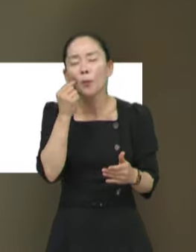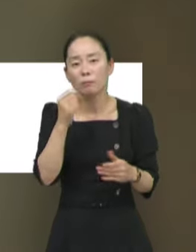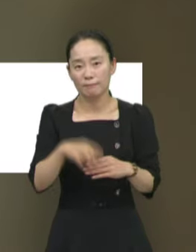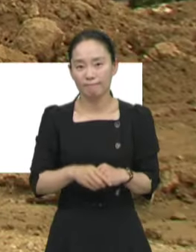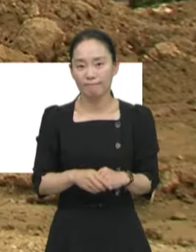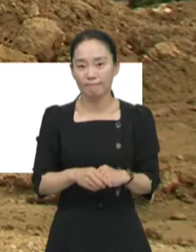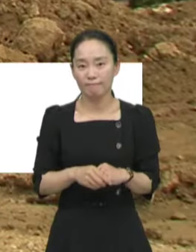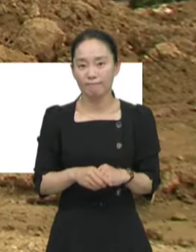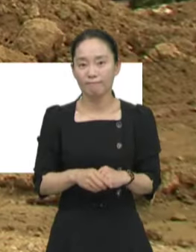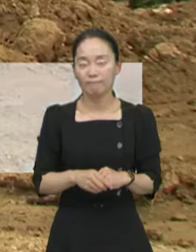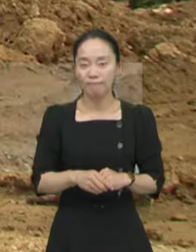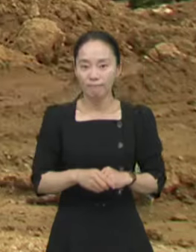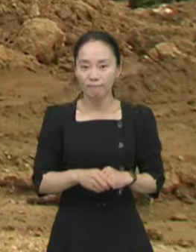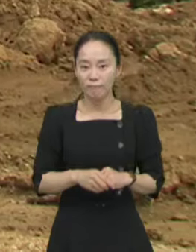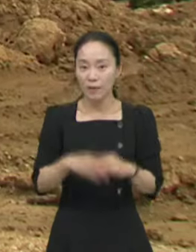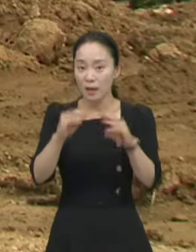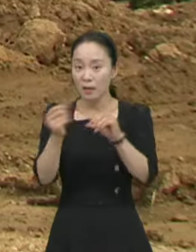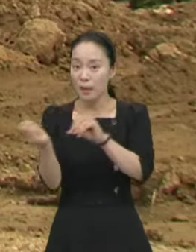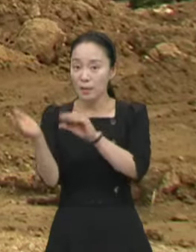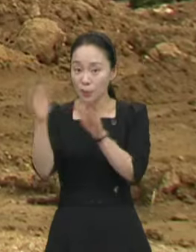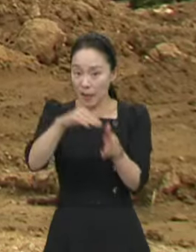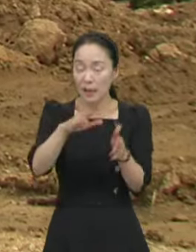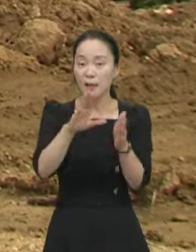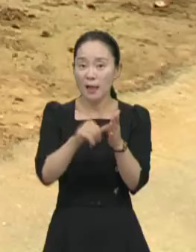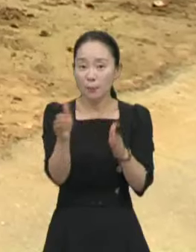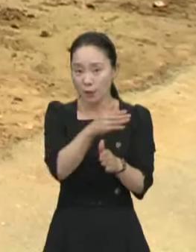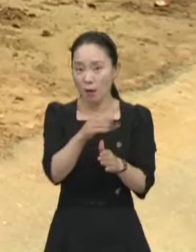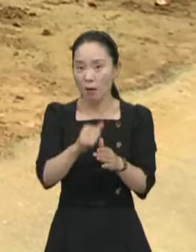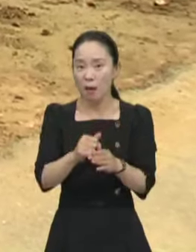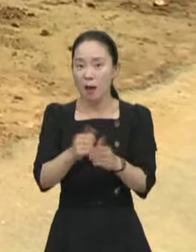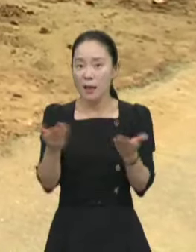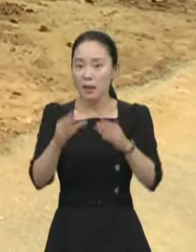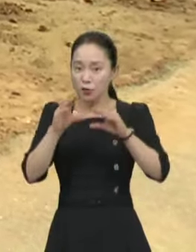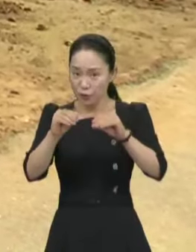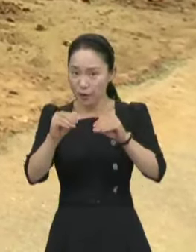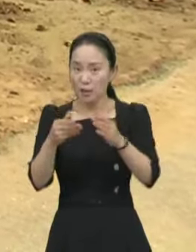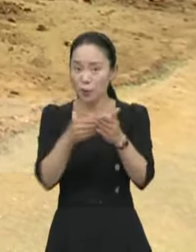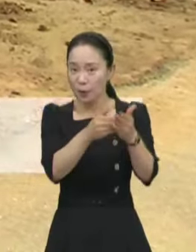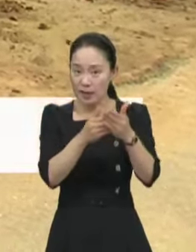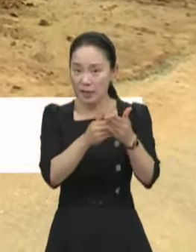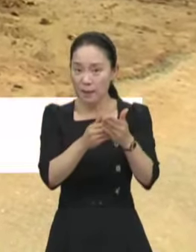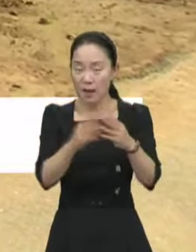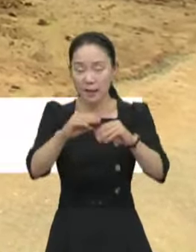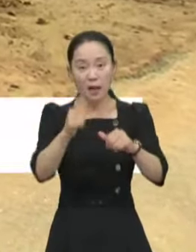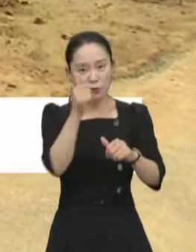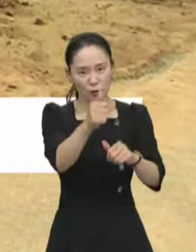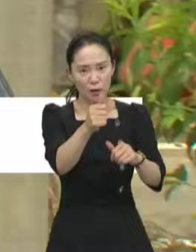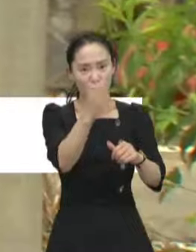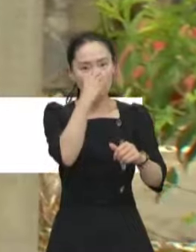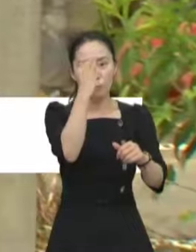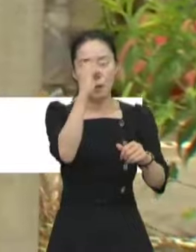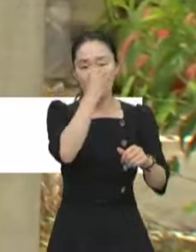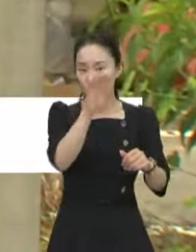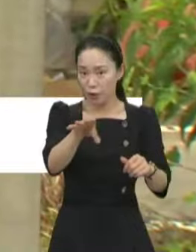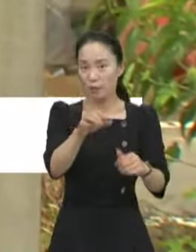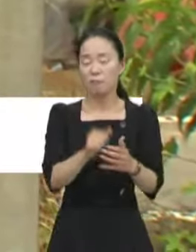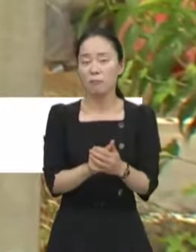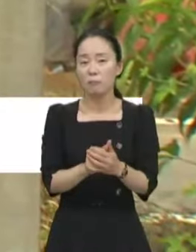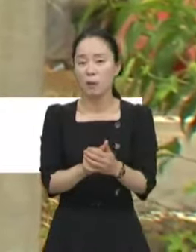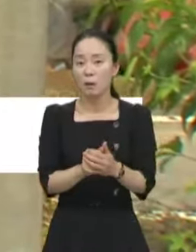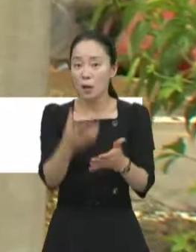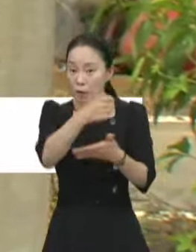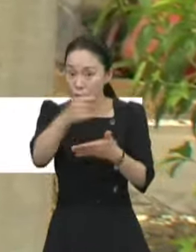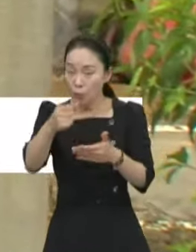우리 애들이. 흙을 쏟아낼 때부터 작업 중지를 요구했지만 땅 주인은 이를 무시했습니다.